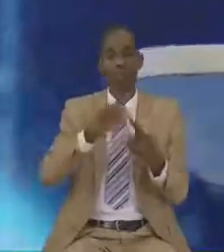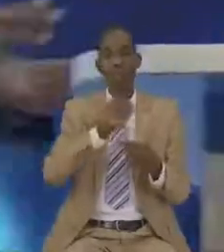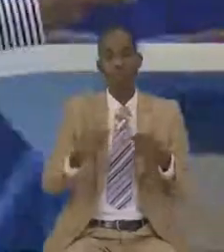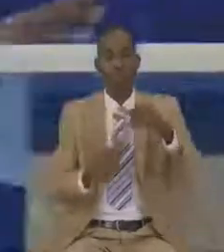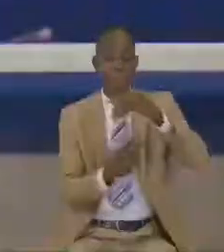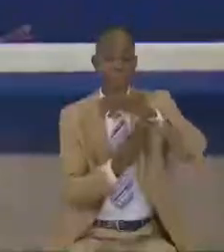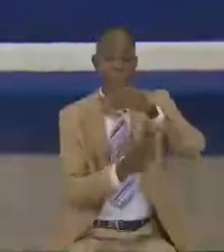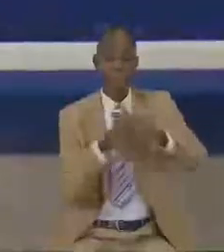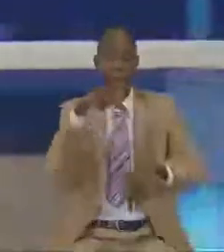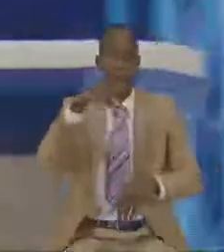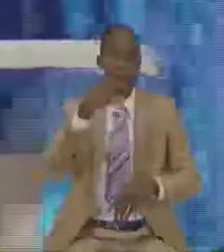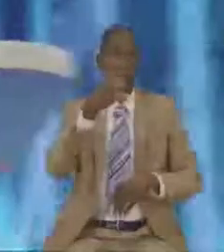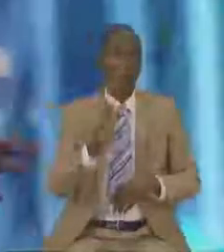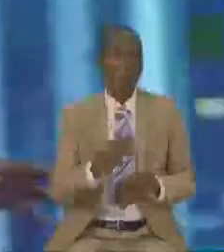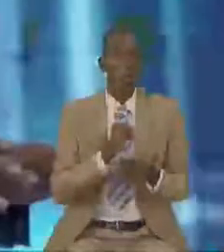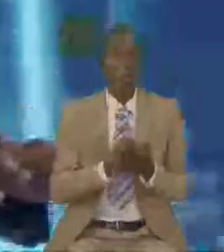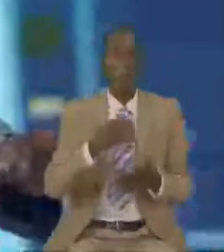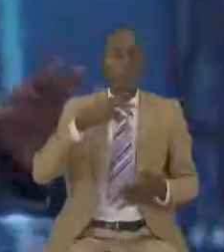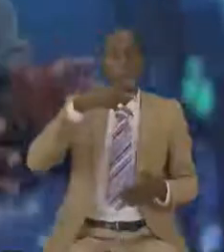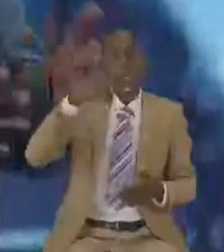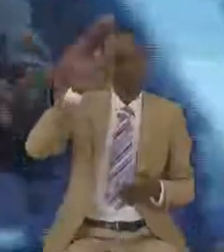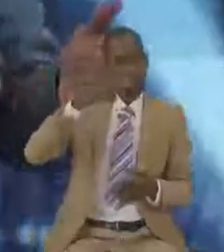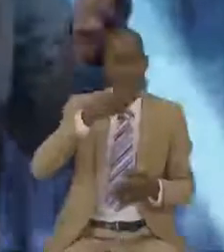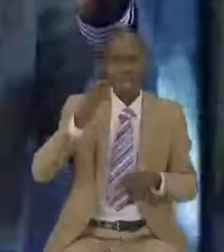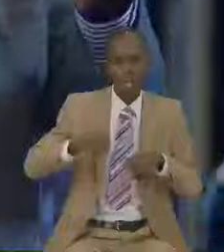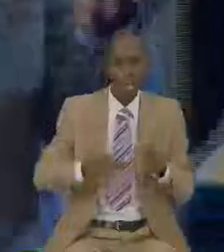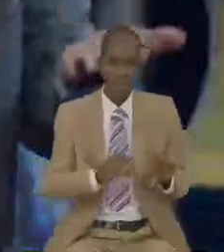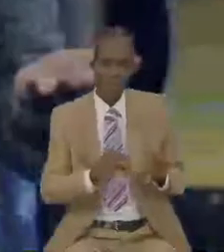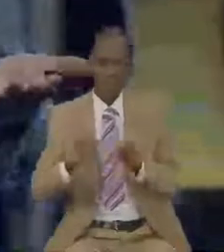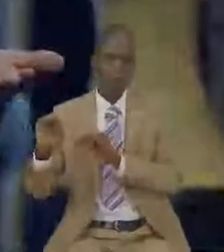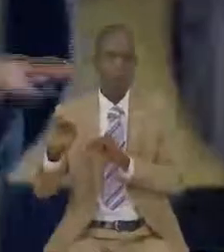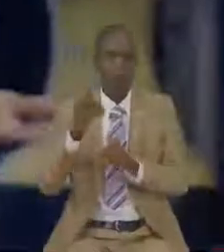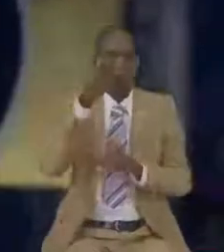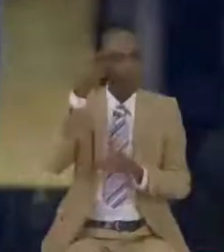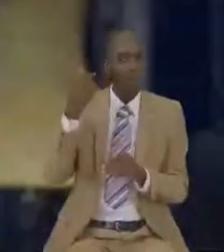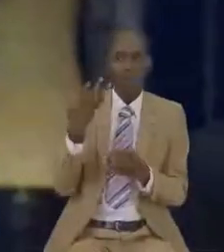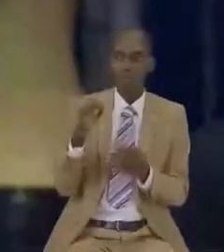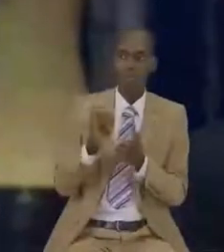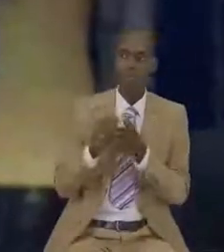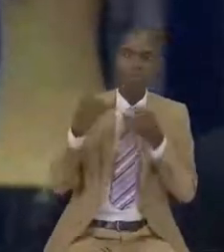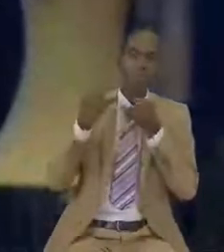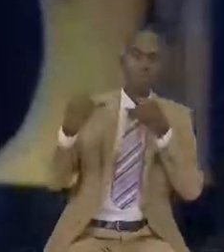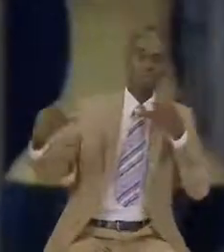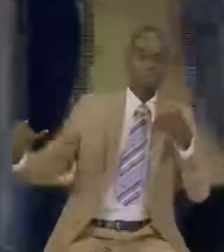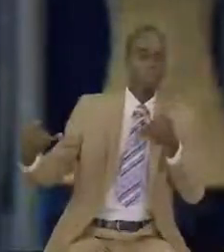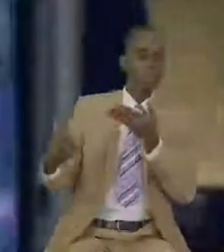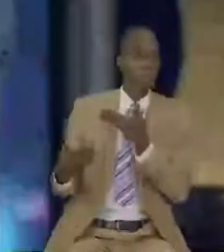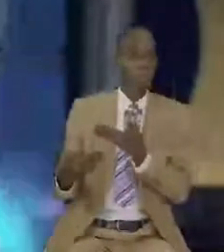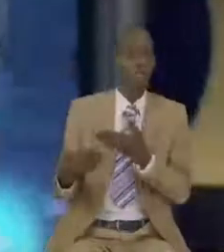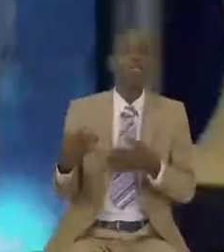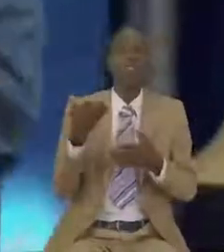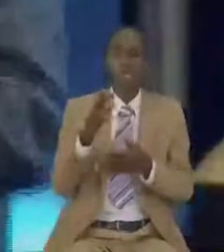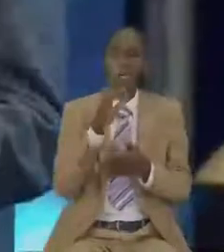bouc attaché là-bas n'arrive pas à avancer, n'arrive pas à aller là parce qu'il est attaché au